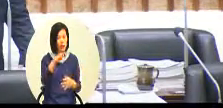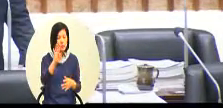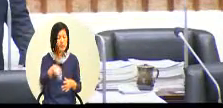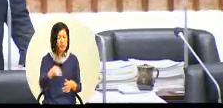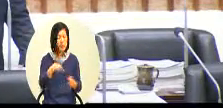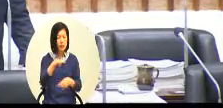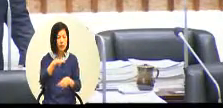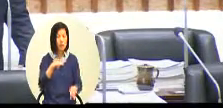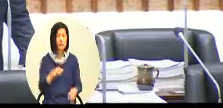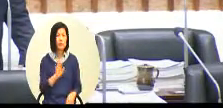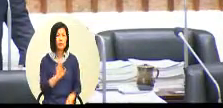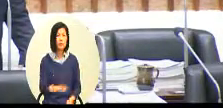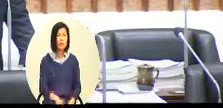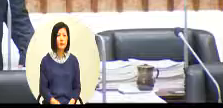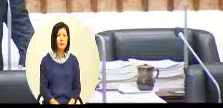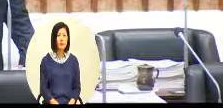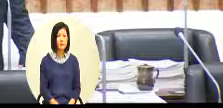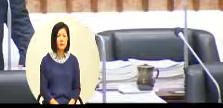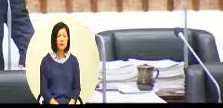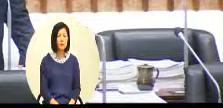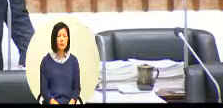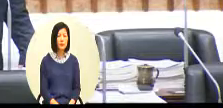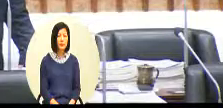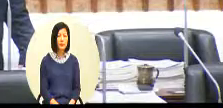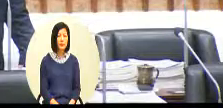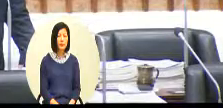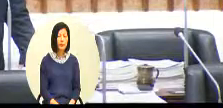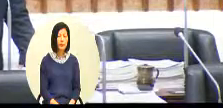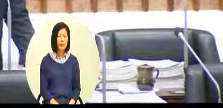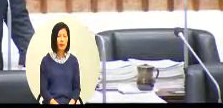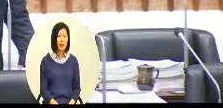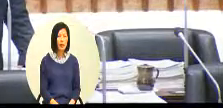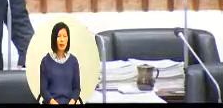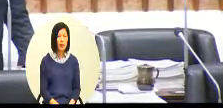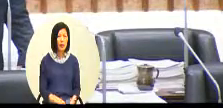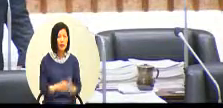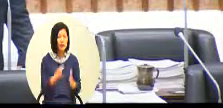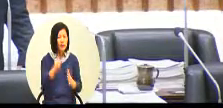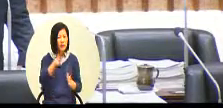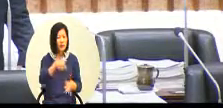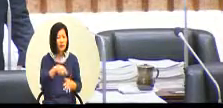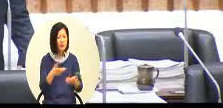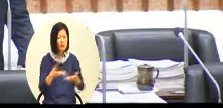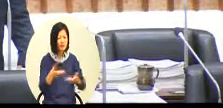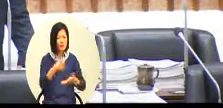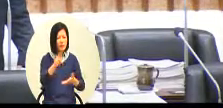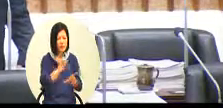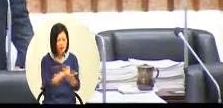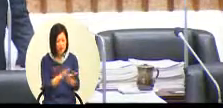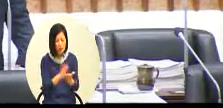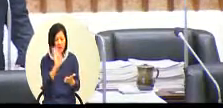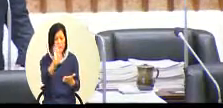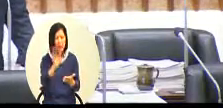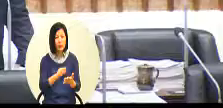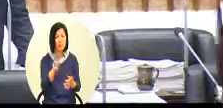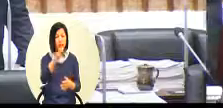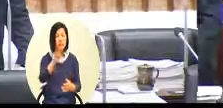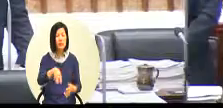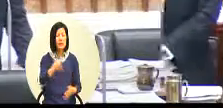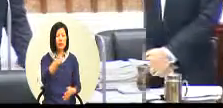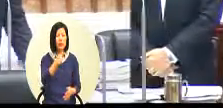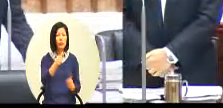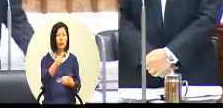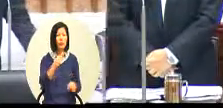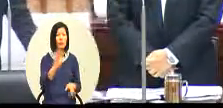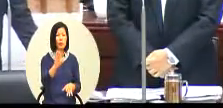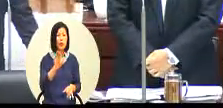4000位。 不到4000位，局长，这个部分来讲你不要翻了，我告诉你了，3500。那我们实际现在要